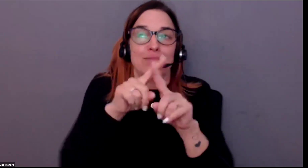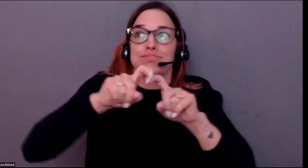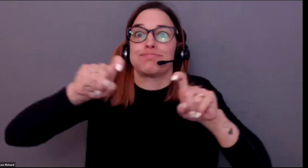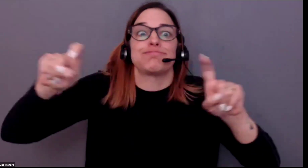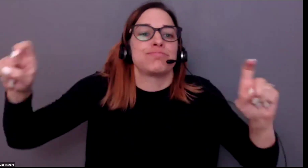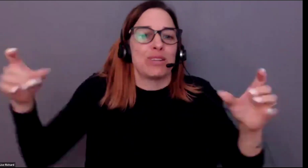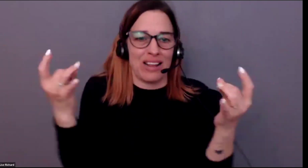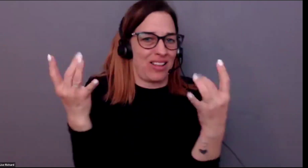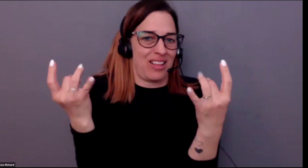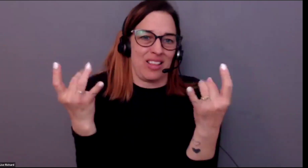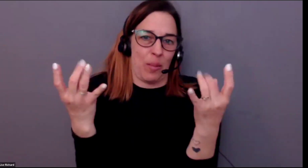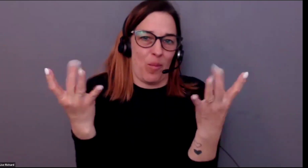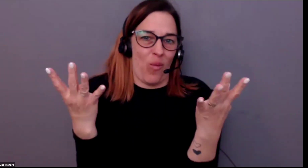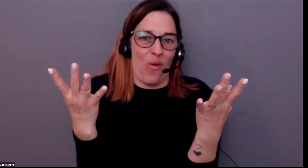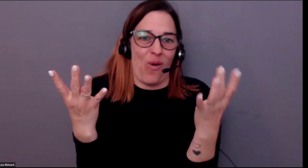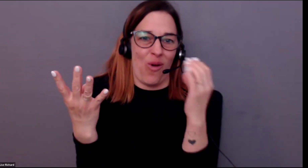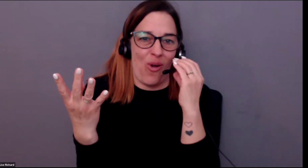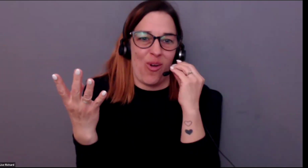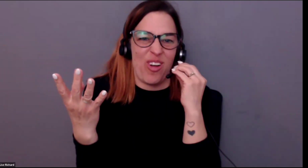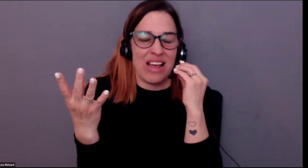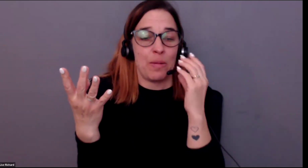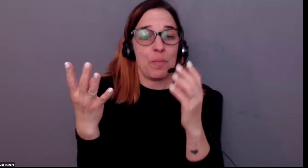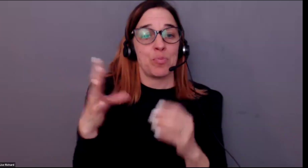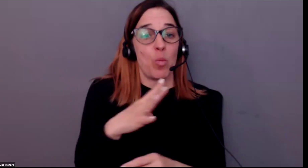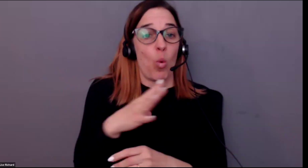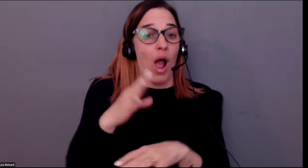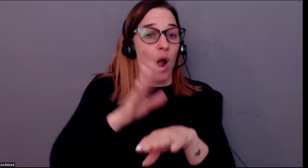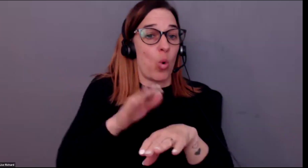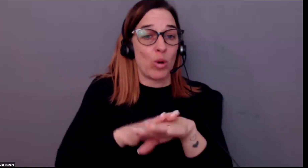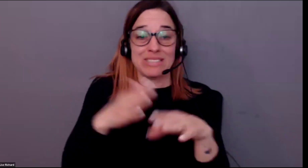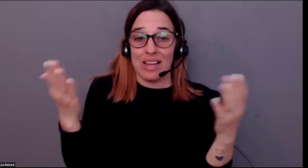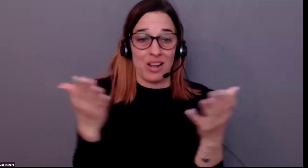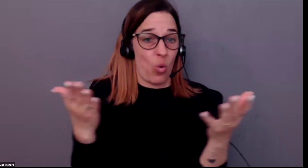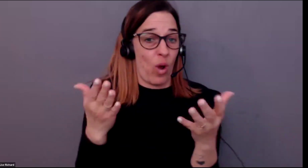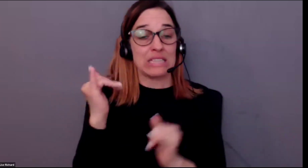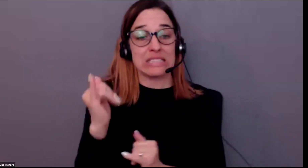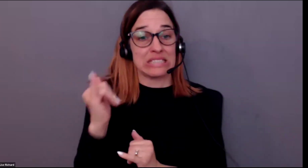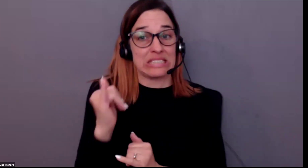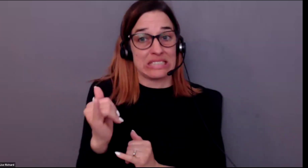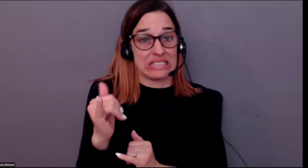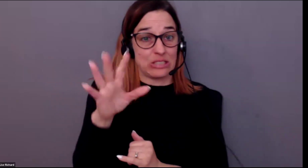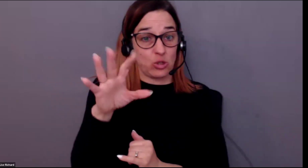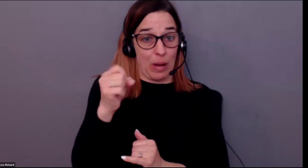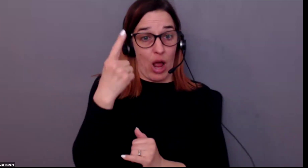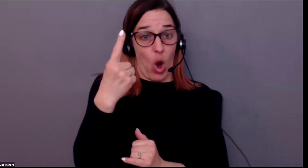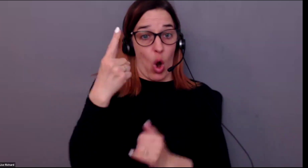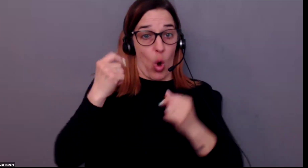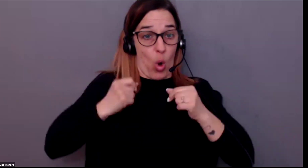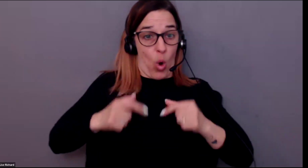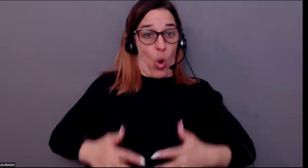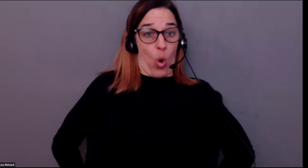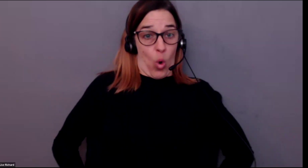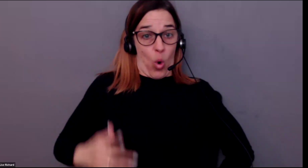pour, tu sais, c'est ça, il n'y a pas. Ce que je pourrais conseiller, si vous prenez des une pièce, maillot de bain